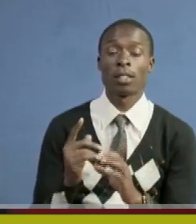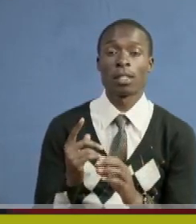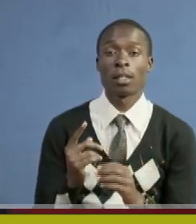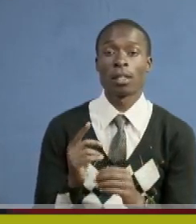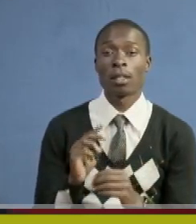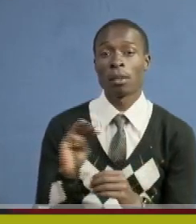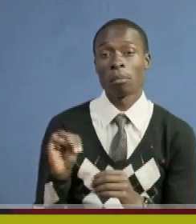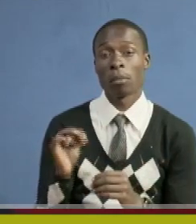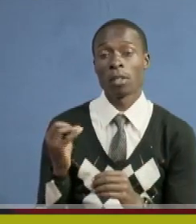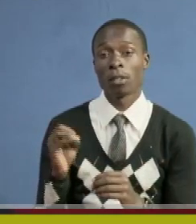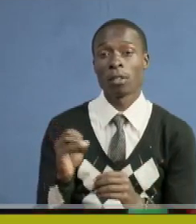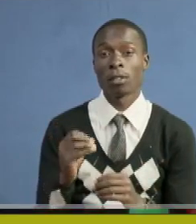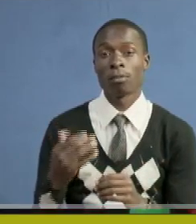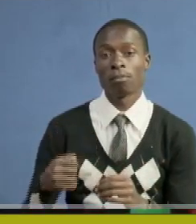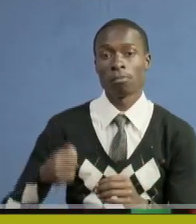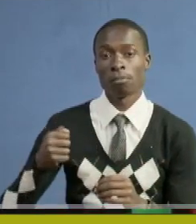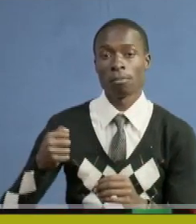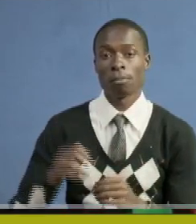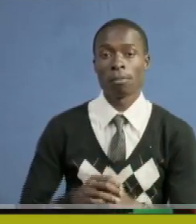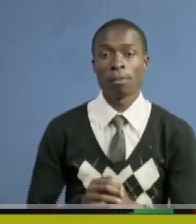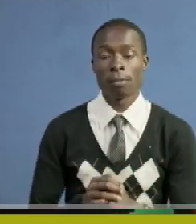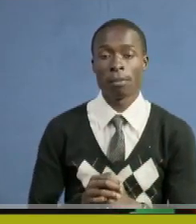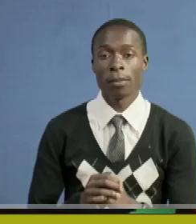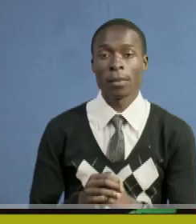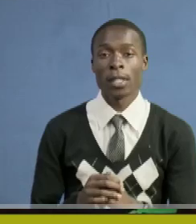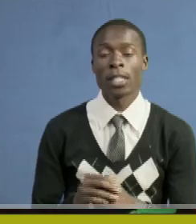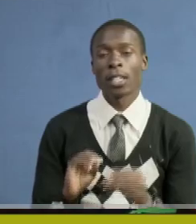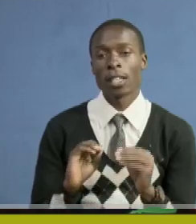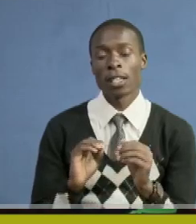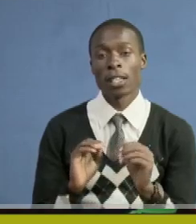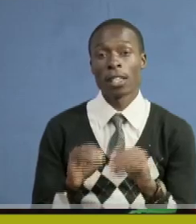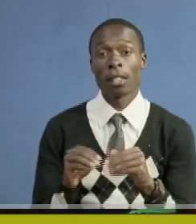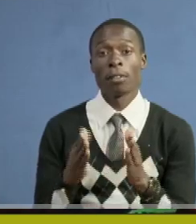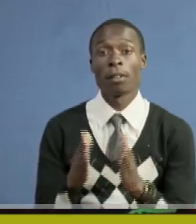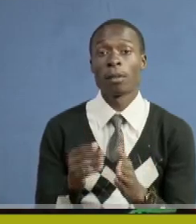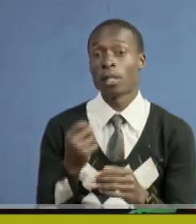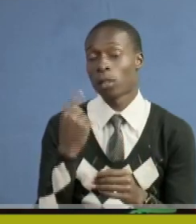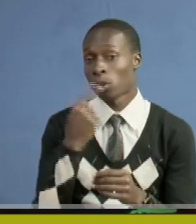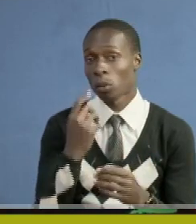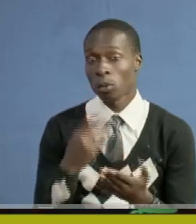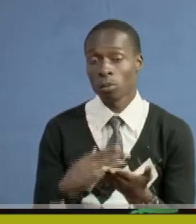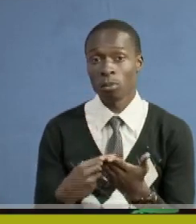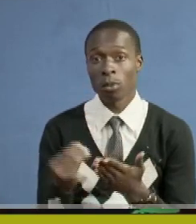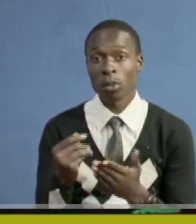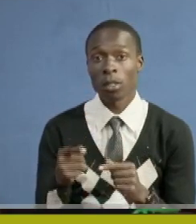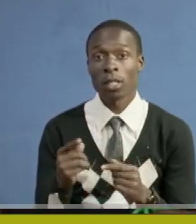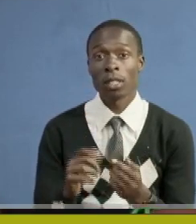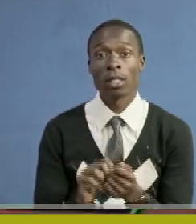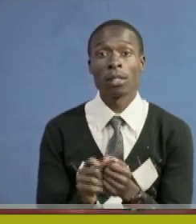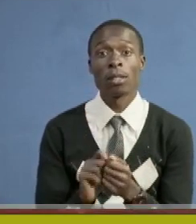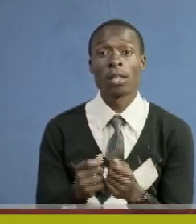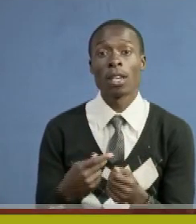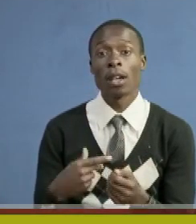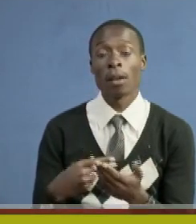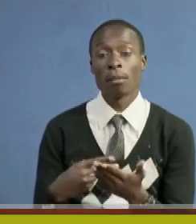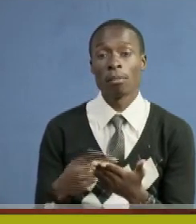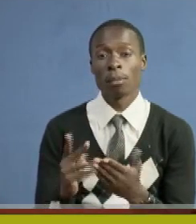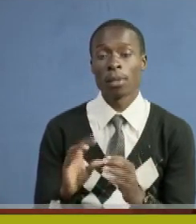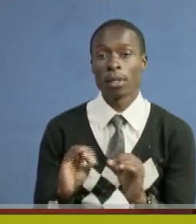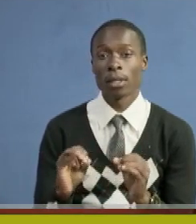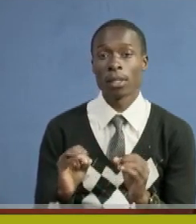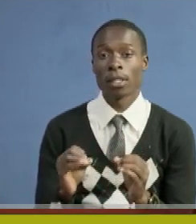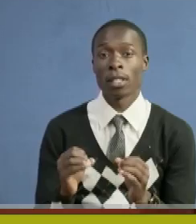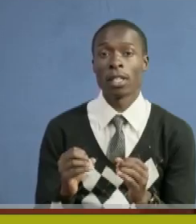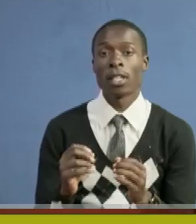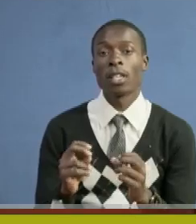millions bags of maize. Aidha, wakulima waliouzia bodi ya nafaka na mauzo mahindi haya na hawajalipwa watapokea malipo yao